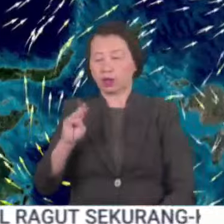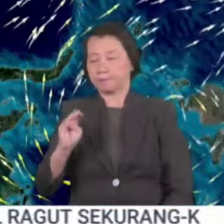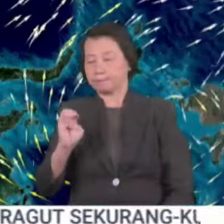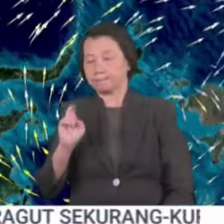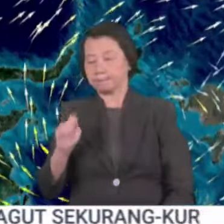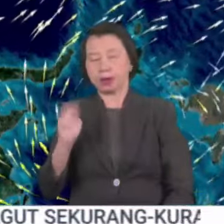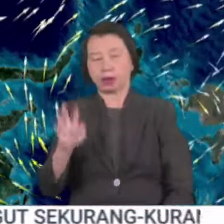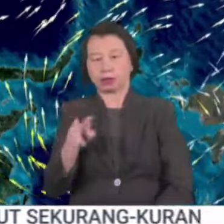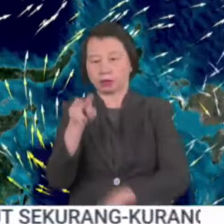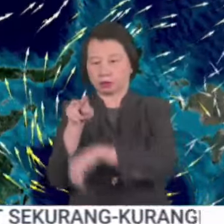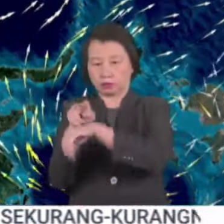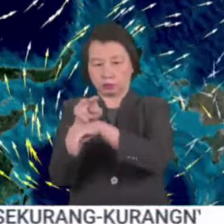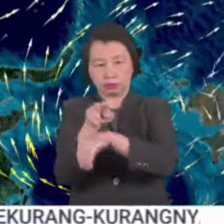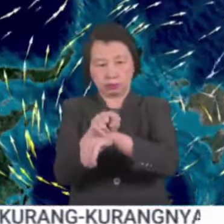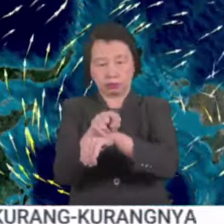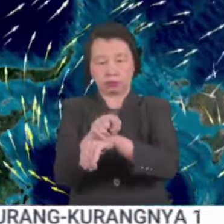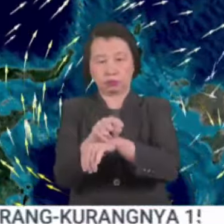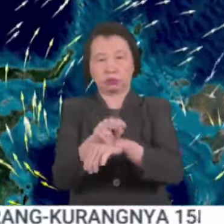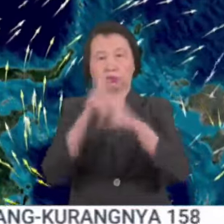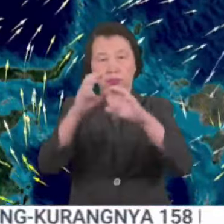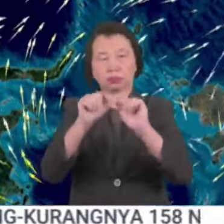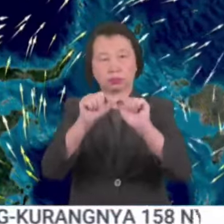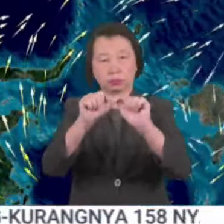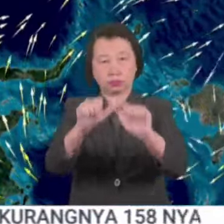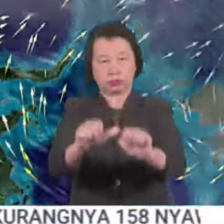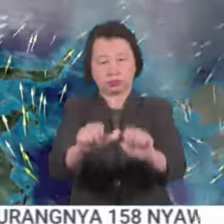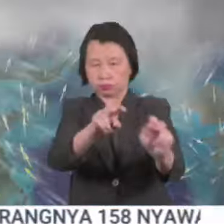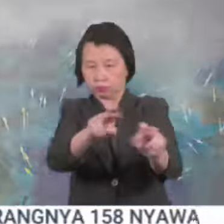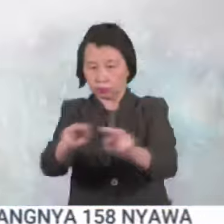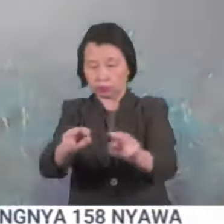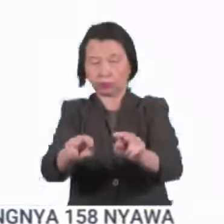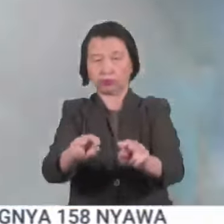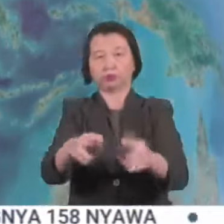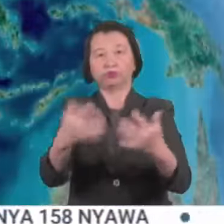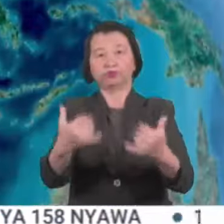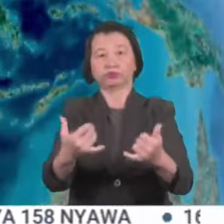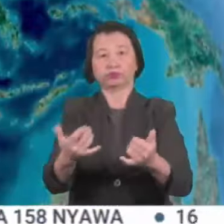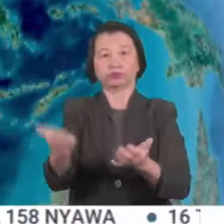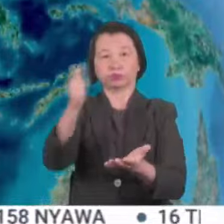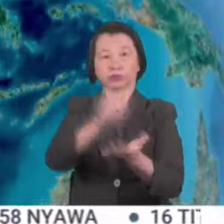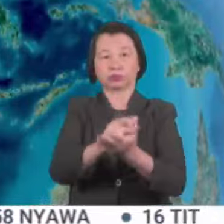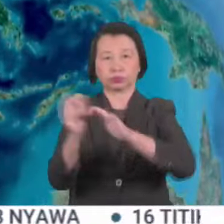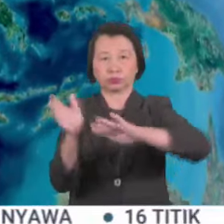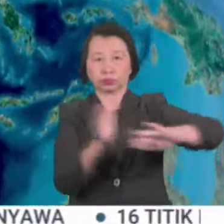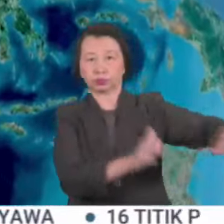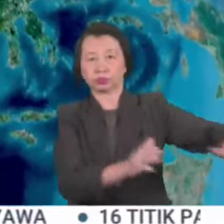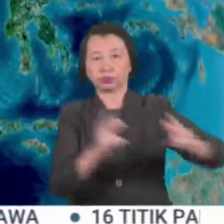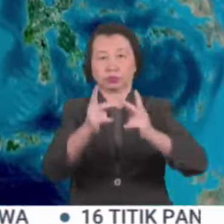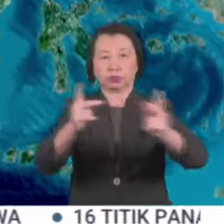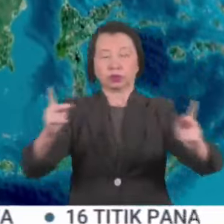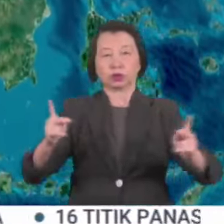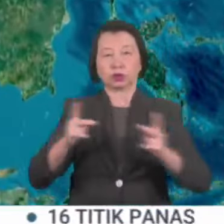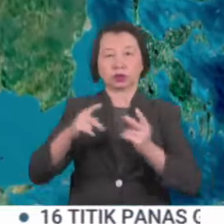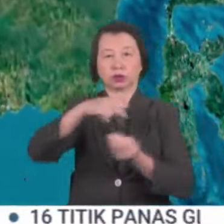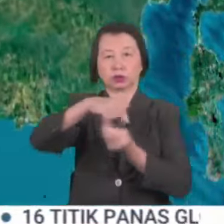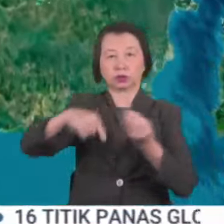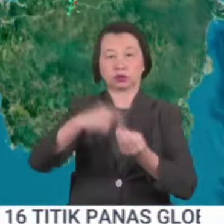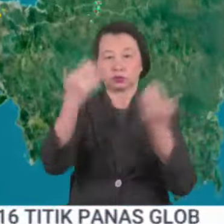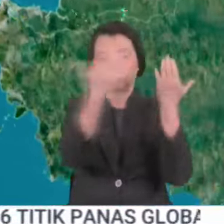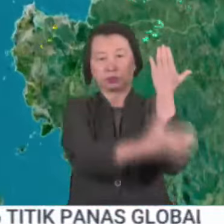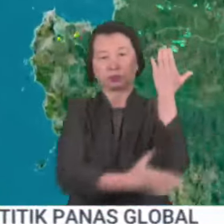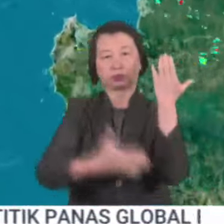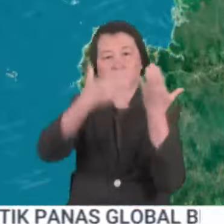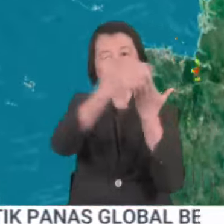Malaysia akan memantau perkembangan ini secara berterusan. Dimulakan seterusnya adalah laporan cuaca untuk kawasan di sekitar